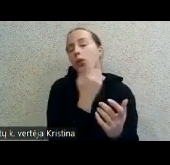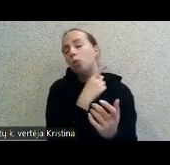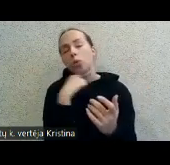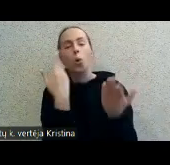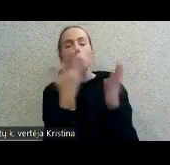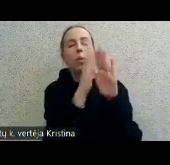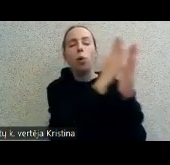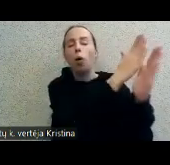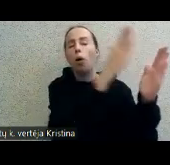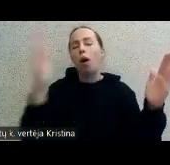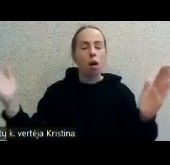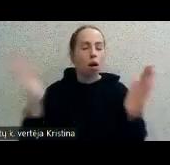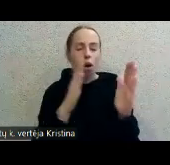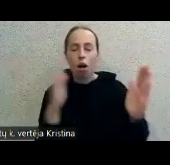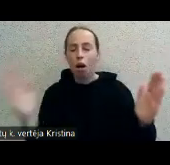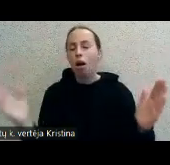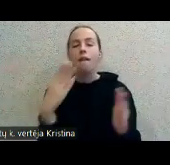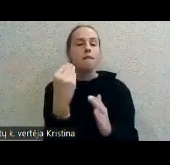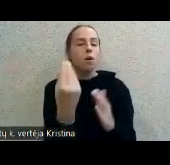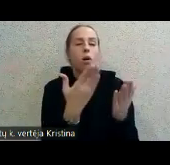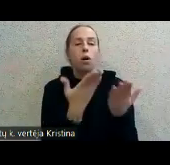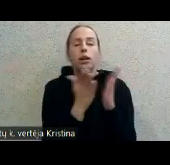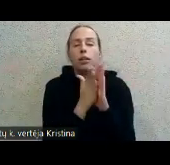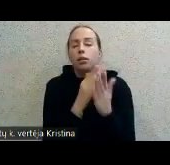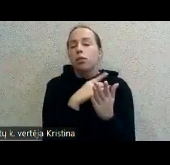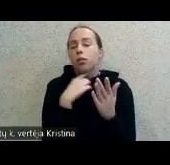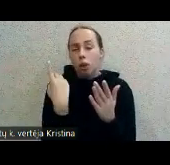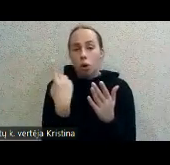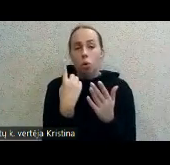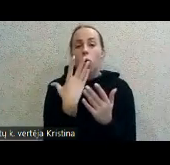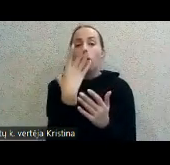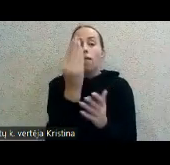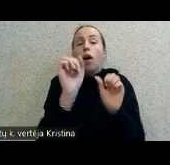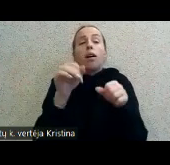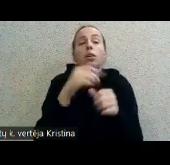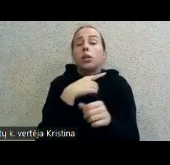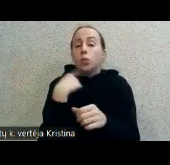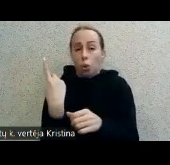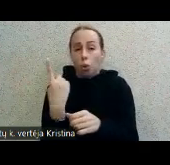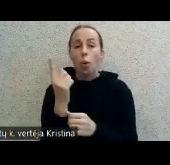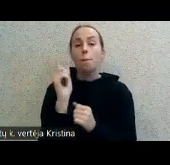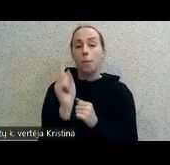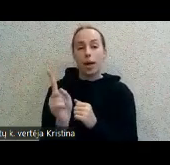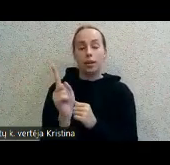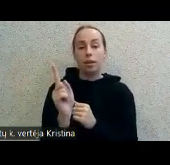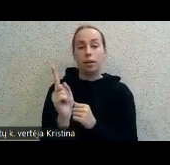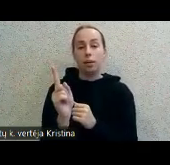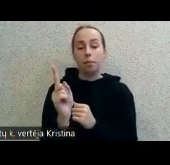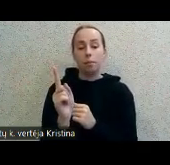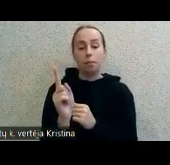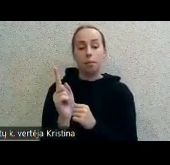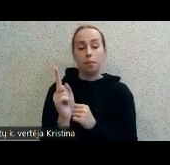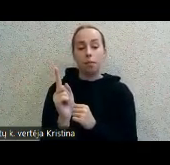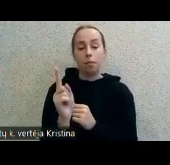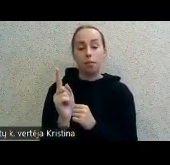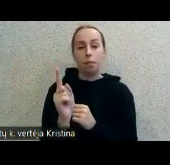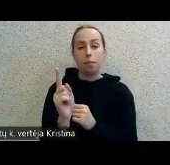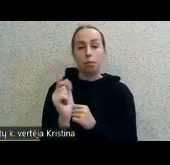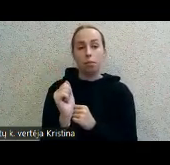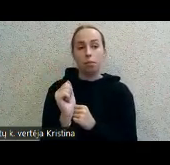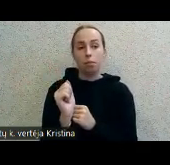bibliotekose, klasėse, pilna visokių ir panašiai, taigi potencialas tikrai didelis. Bet taip pat